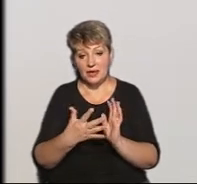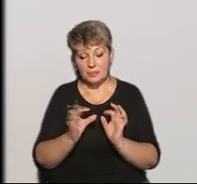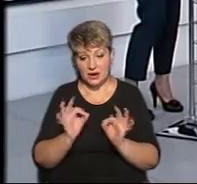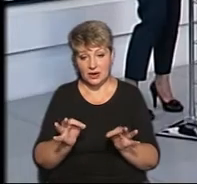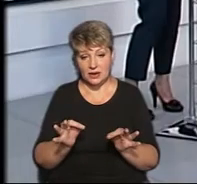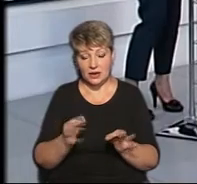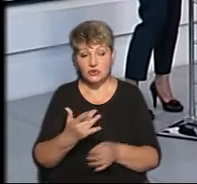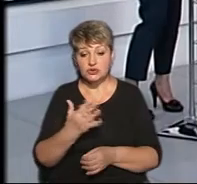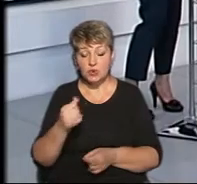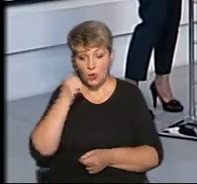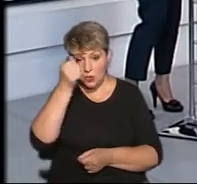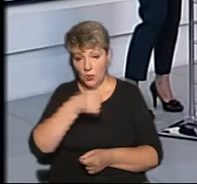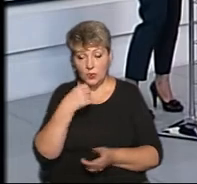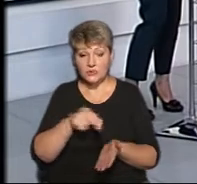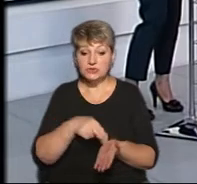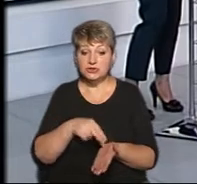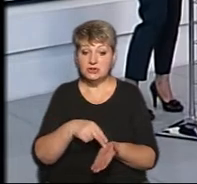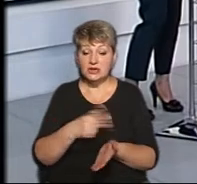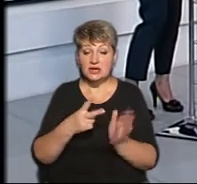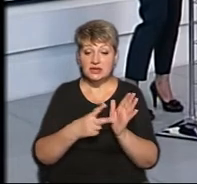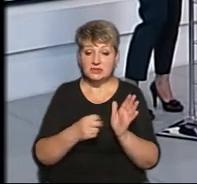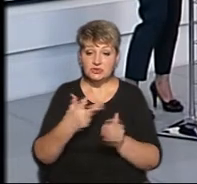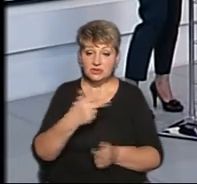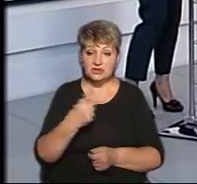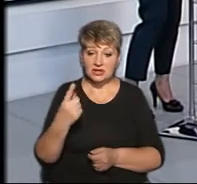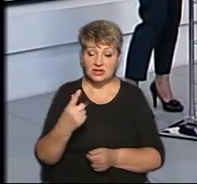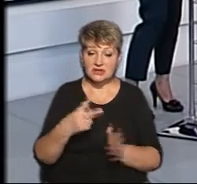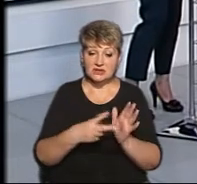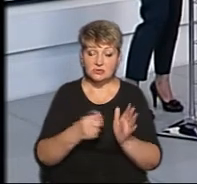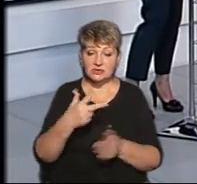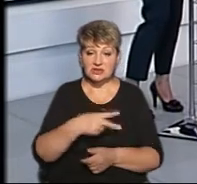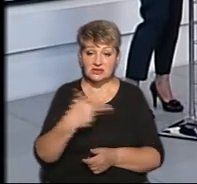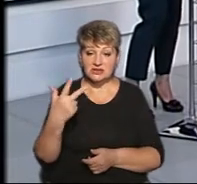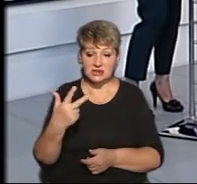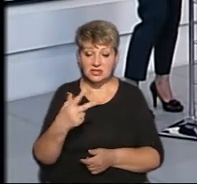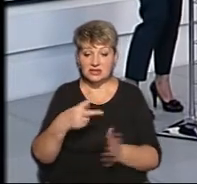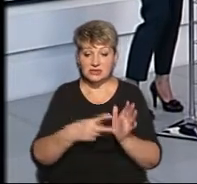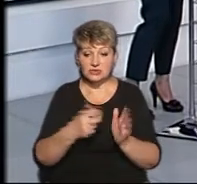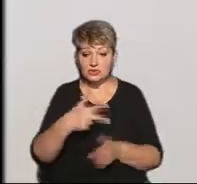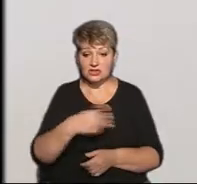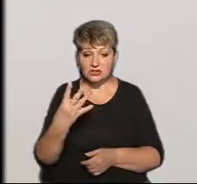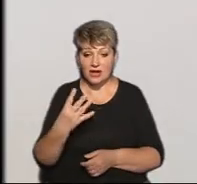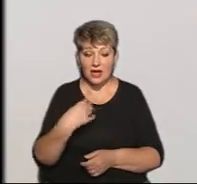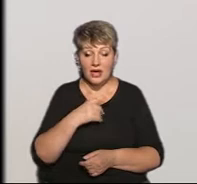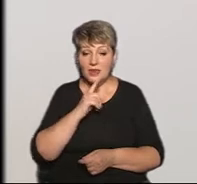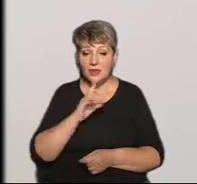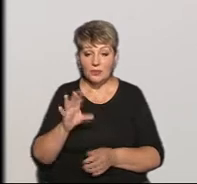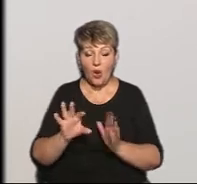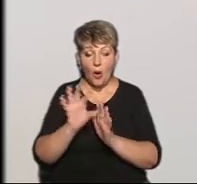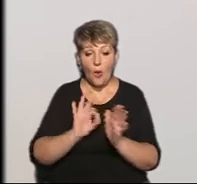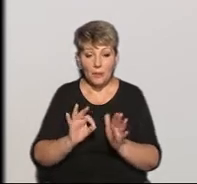Правильно. Скільки років місту Черкаси? 731, 733 або 734? Я не буду обирати